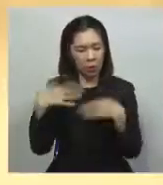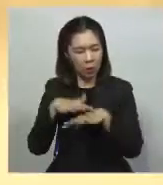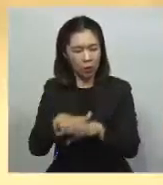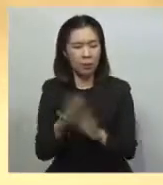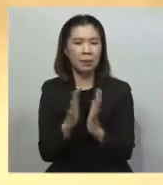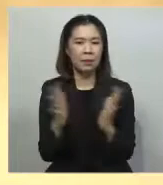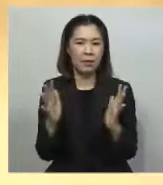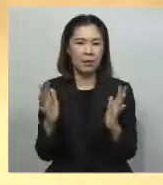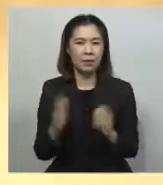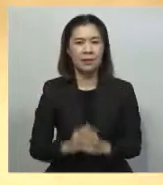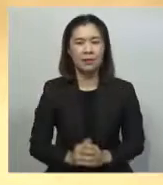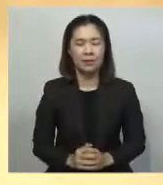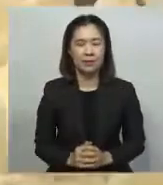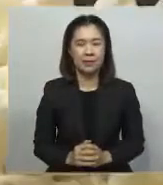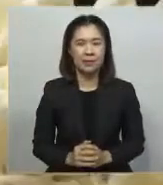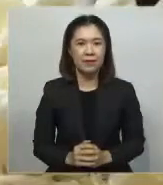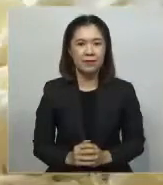น่นค่ะ